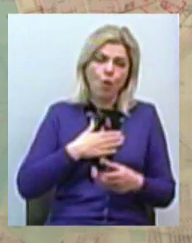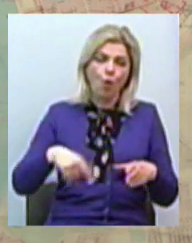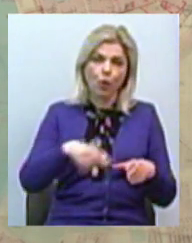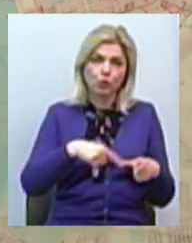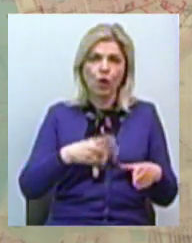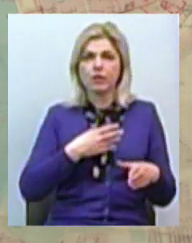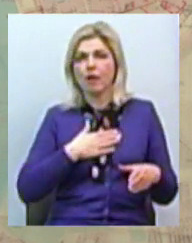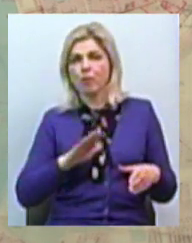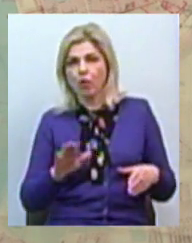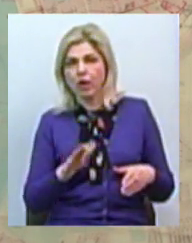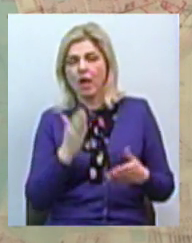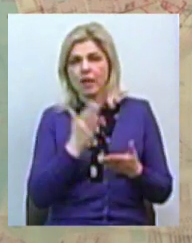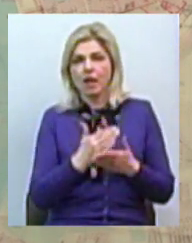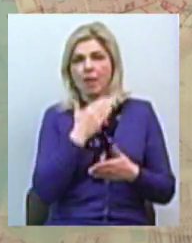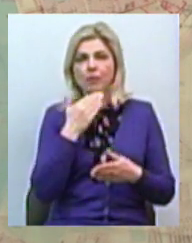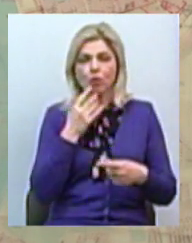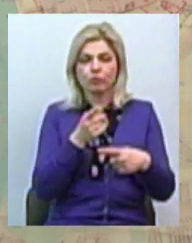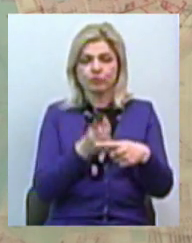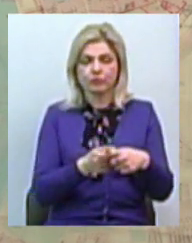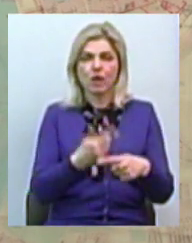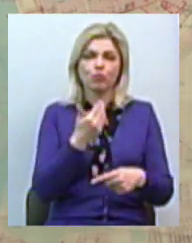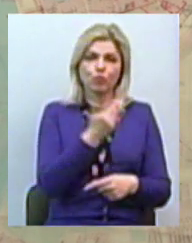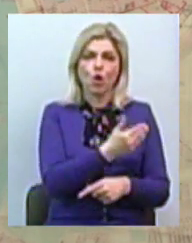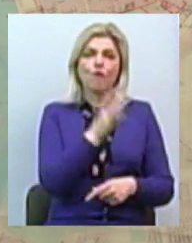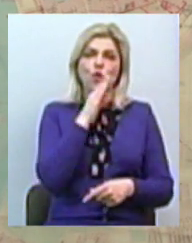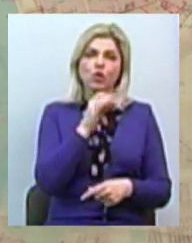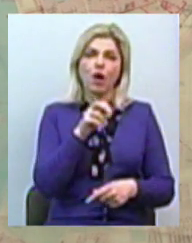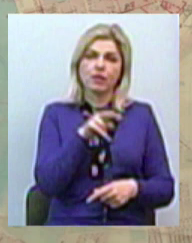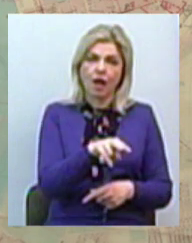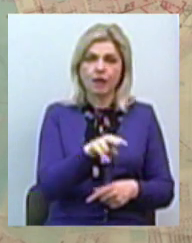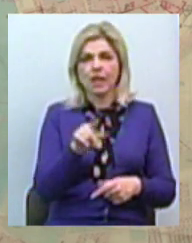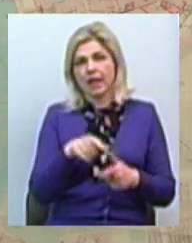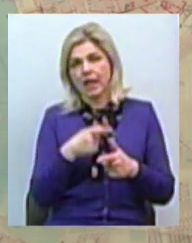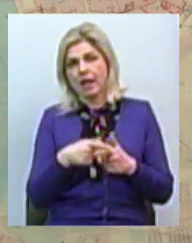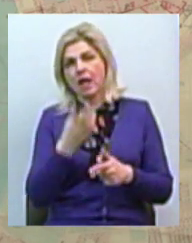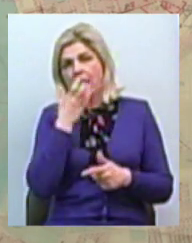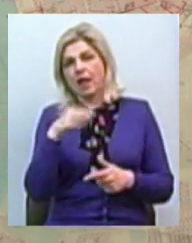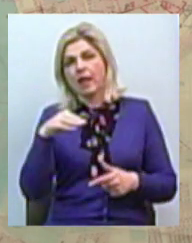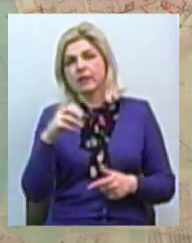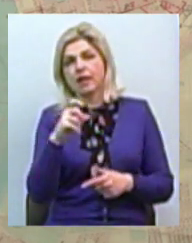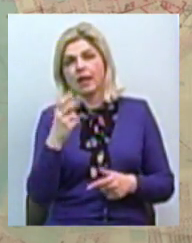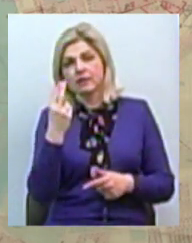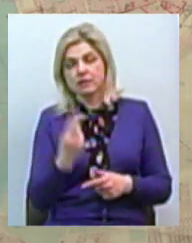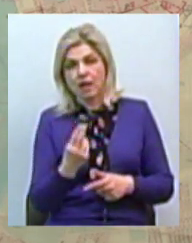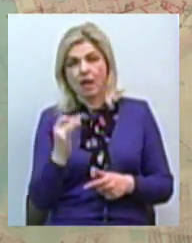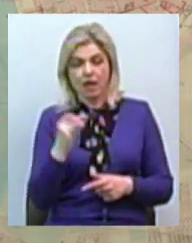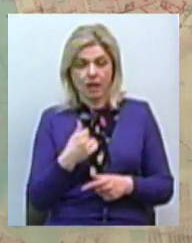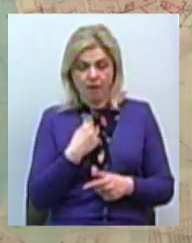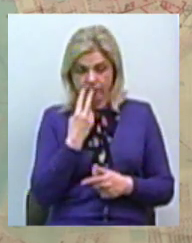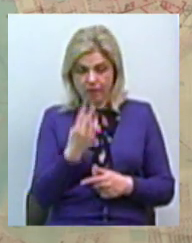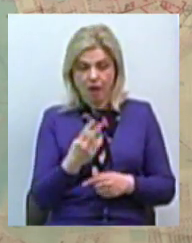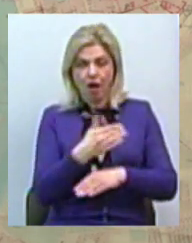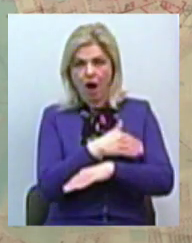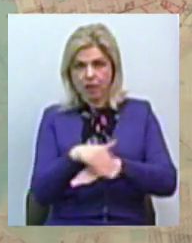Є багато мереж, які перетинаються з водоканалом. Тому, коли я відкриваю мапу, вже в електронному вигляді на комп'ютері, то я конкретну адресу